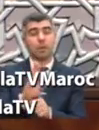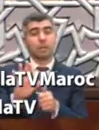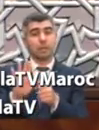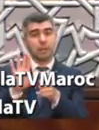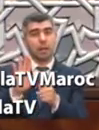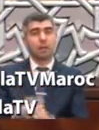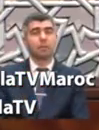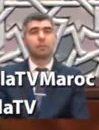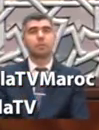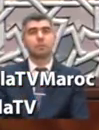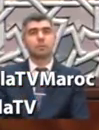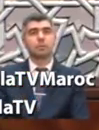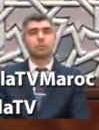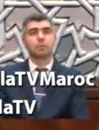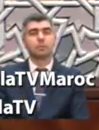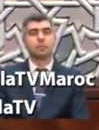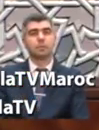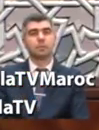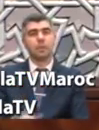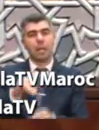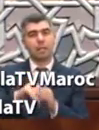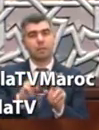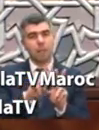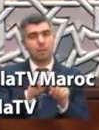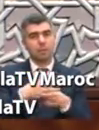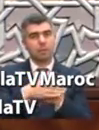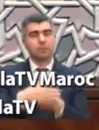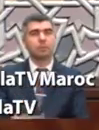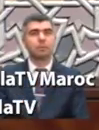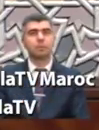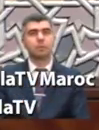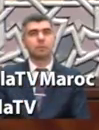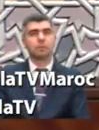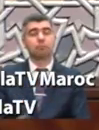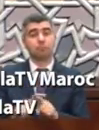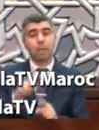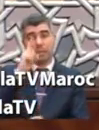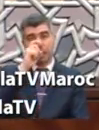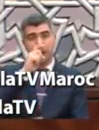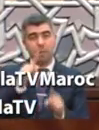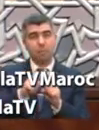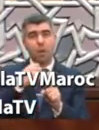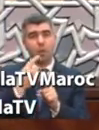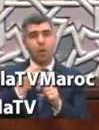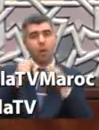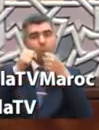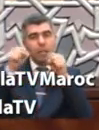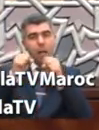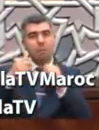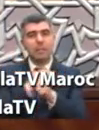السادس في هذا القطاع والأخير لفريق تجمع الدستوري عن معاناة المرضى من كثرة الإضرابات بقطاع الصحة